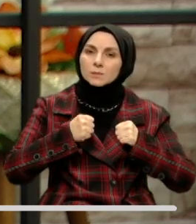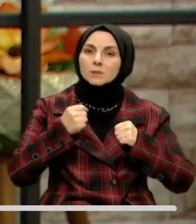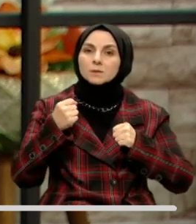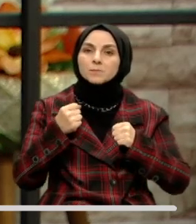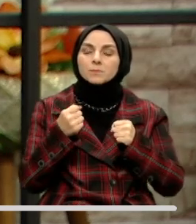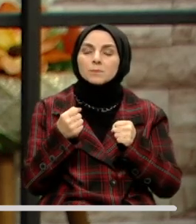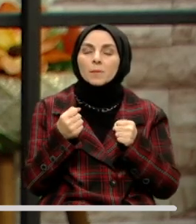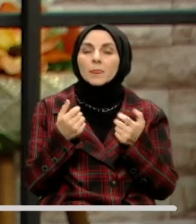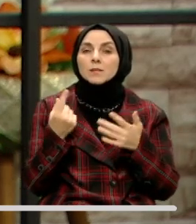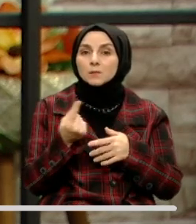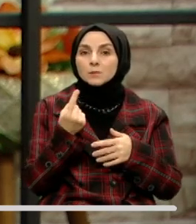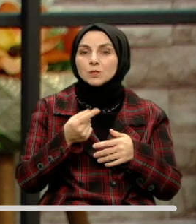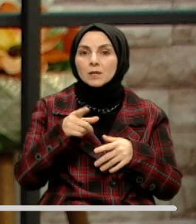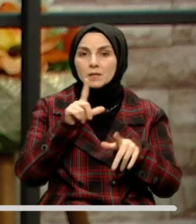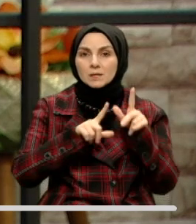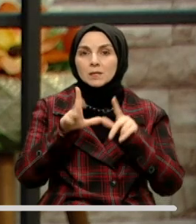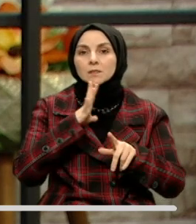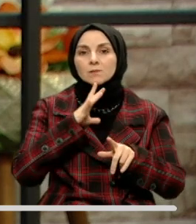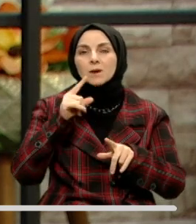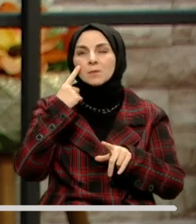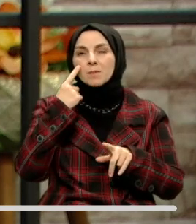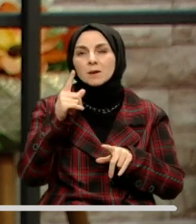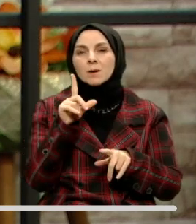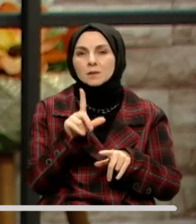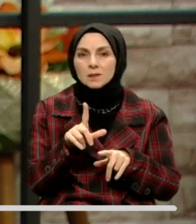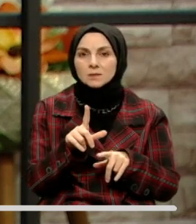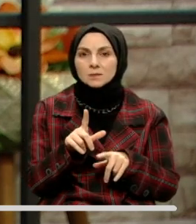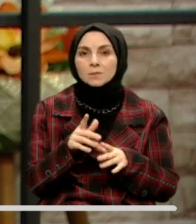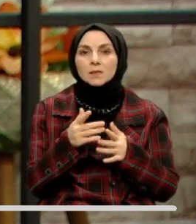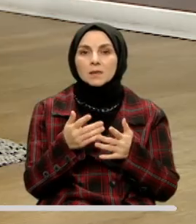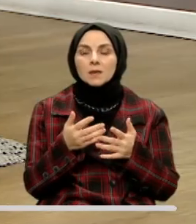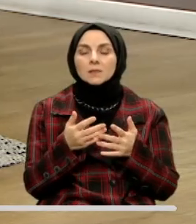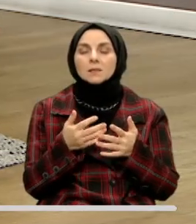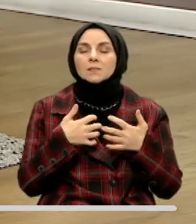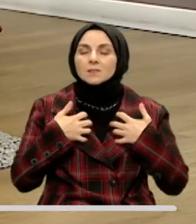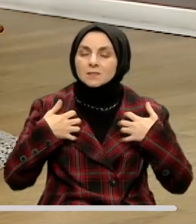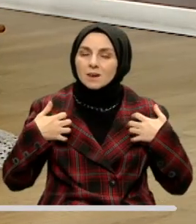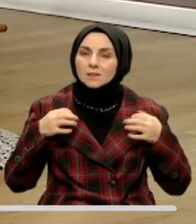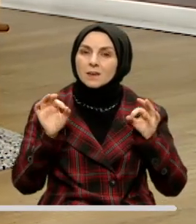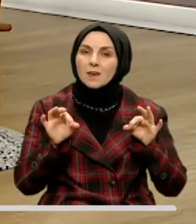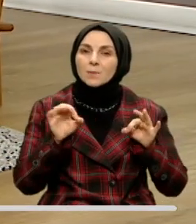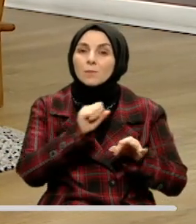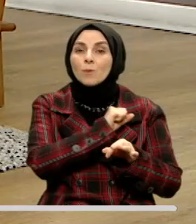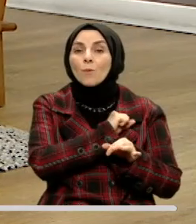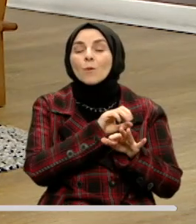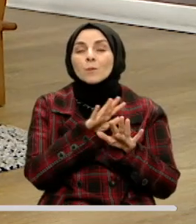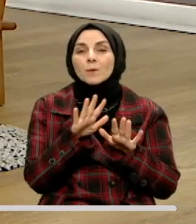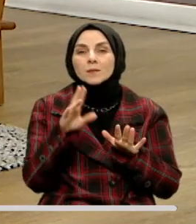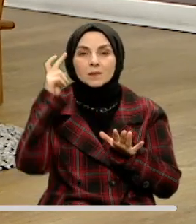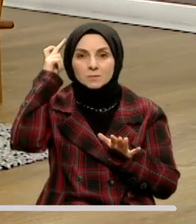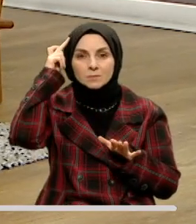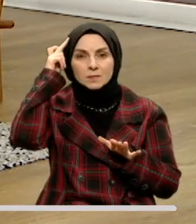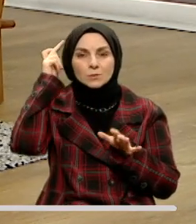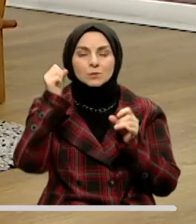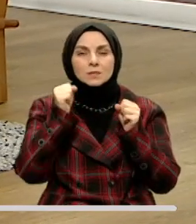ihtiyaç var mı değerlendirmek çok çok önemli. Ve cesaretimizi hep koruyarak o sene psikolojik sağlamlık, son yıllarda